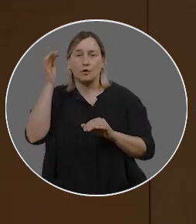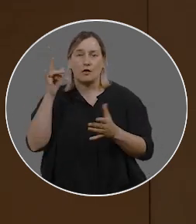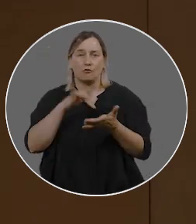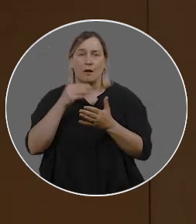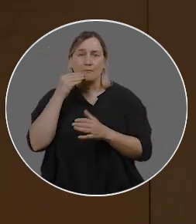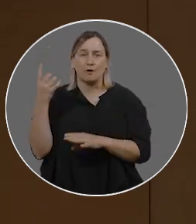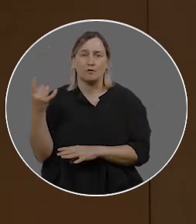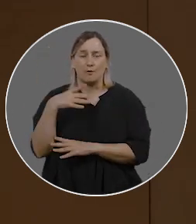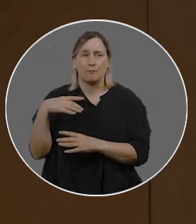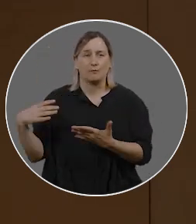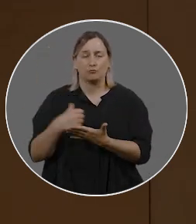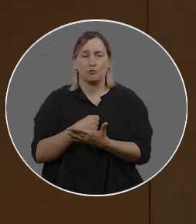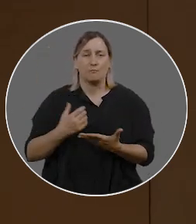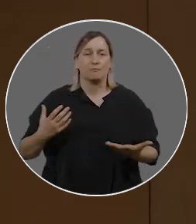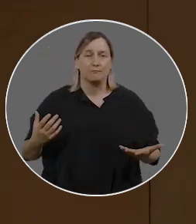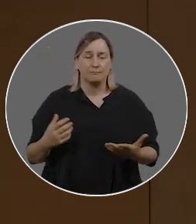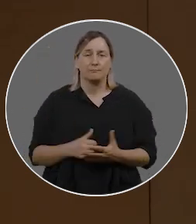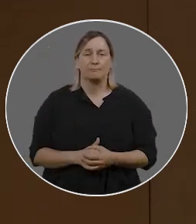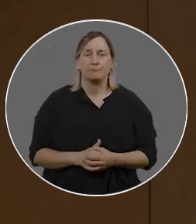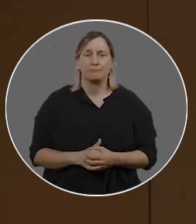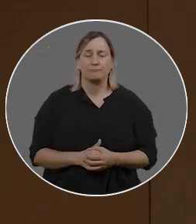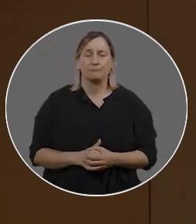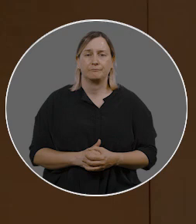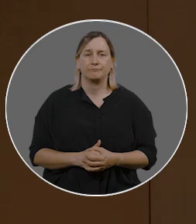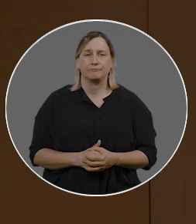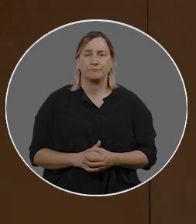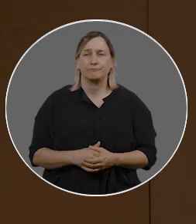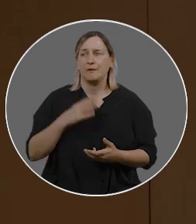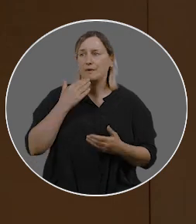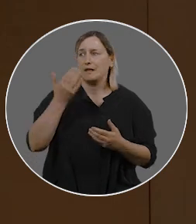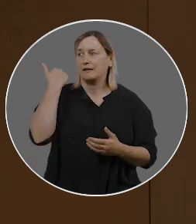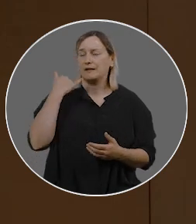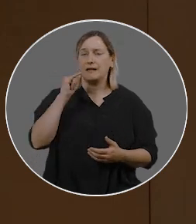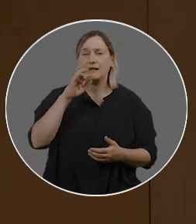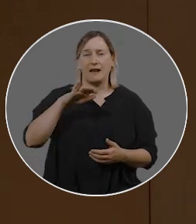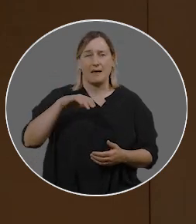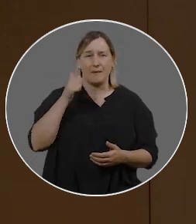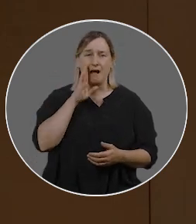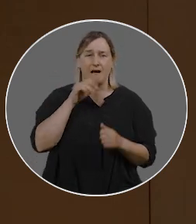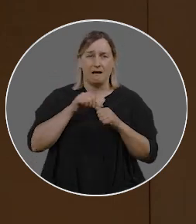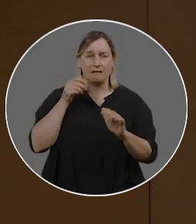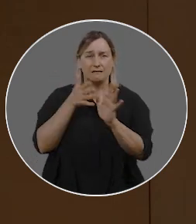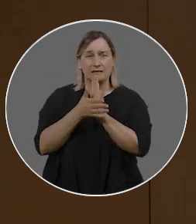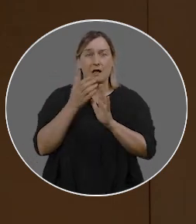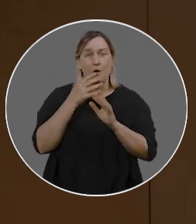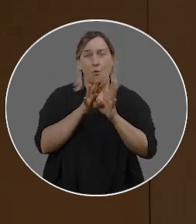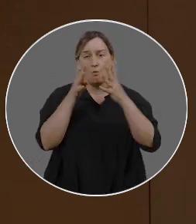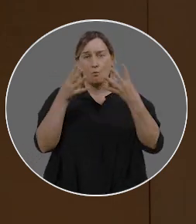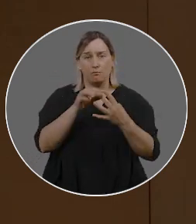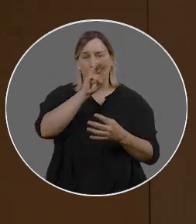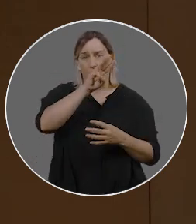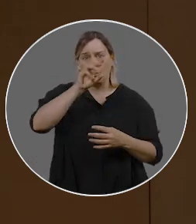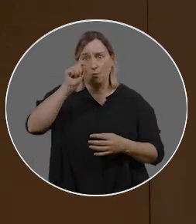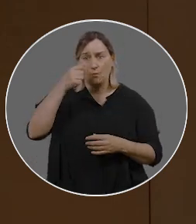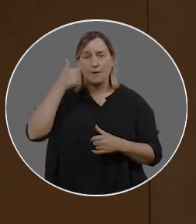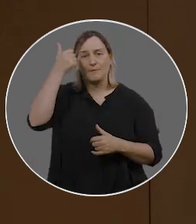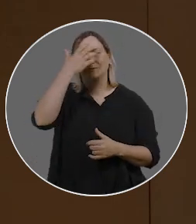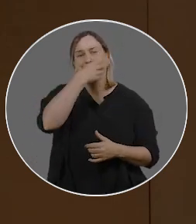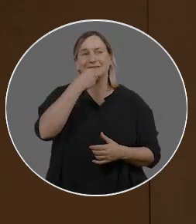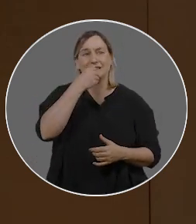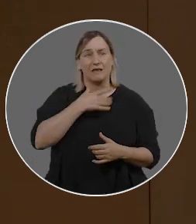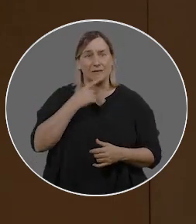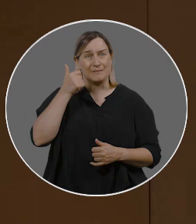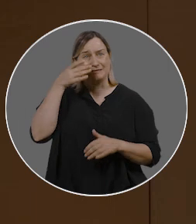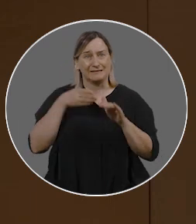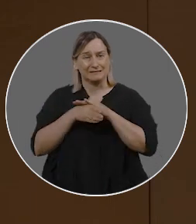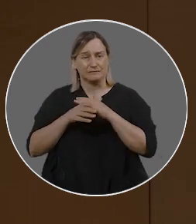tothom. Abans el que deia, em sembla que era l'Irema, no? que una pàgina més maca no té per què